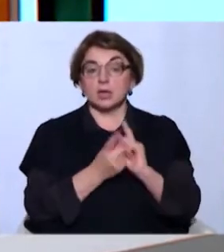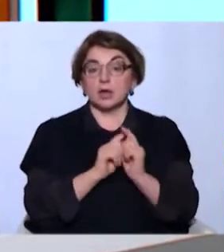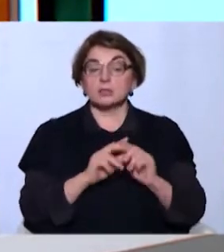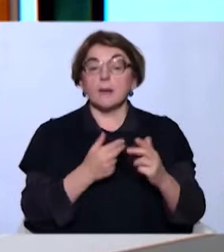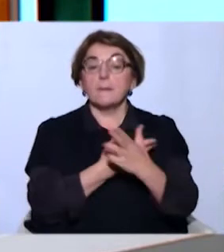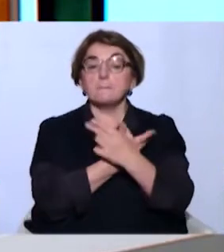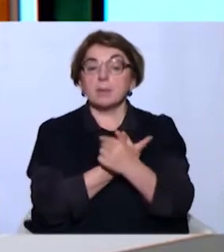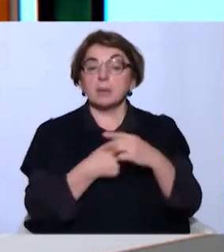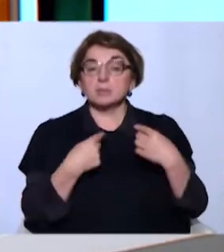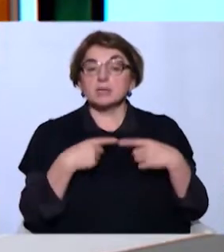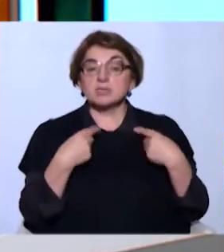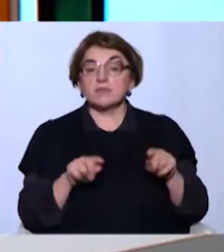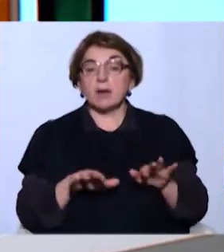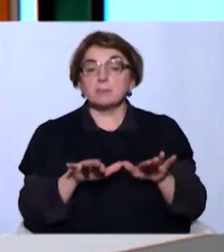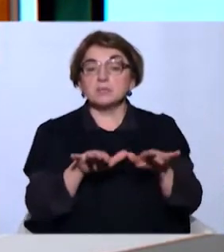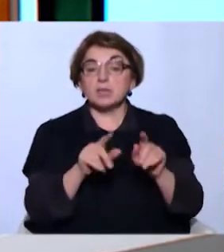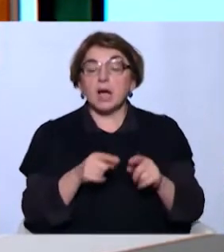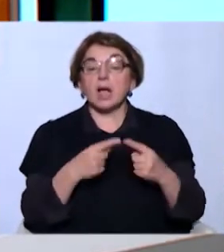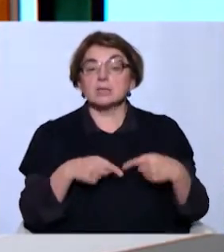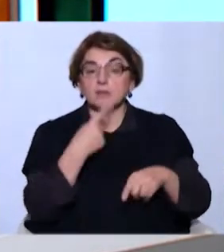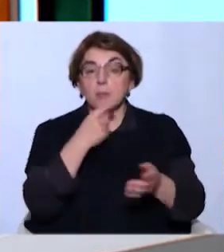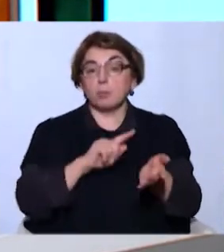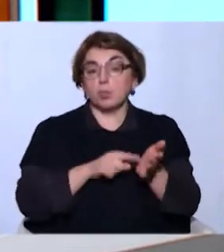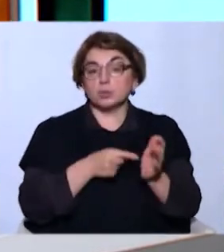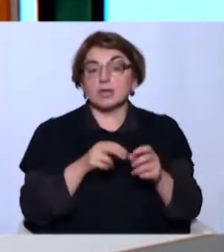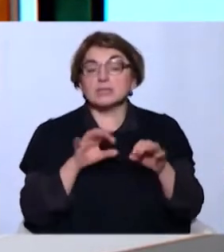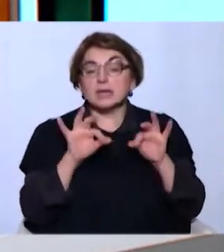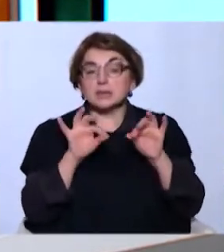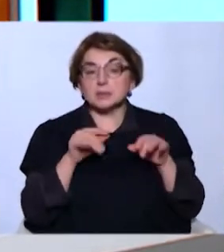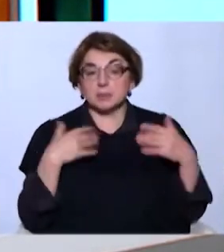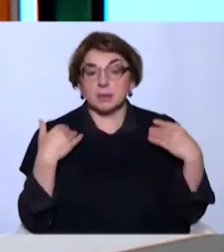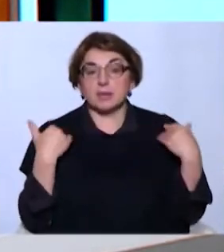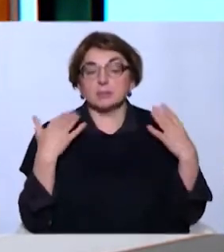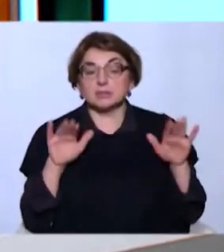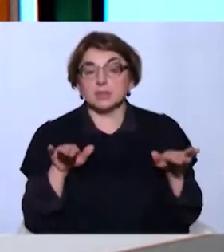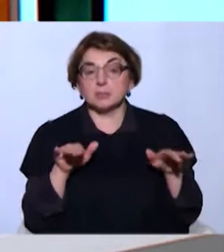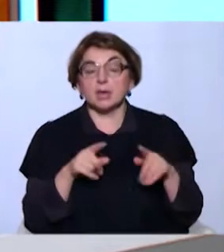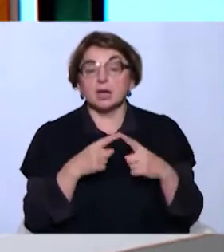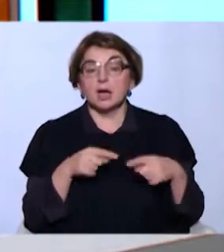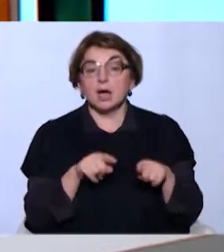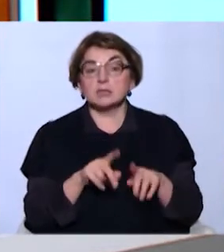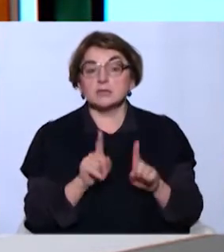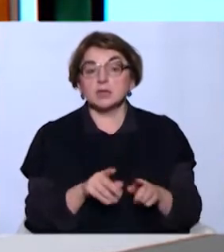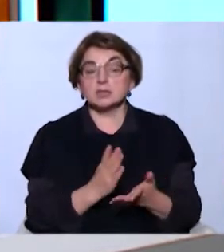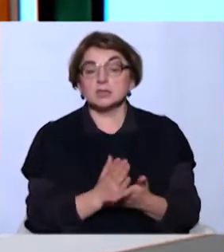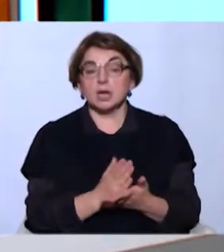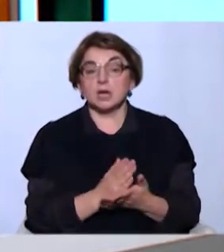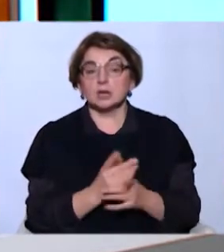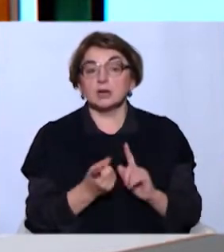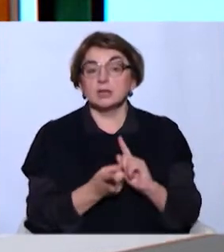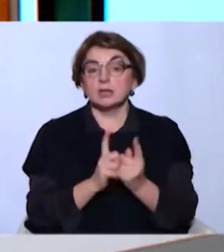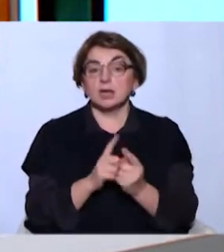გარდა სხვა ზოგიერთ მწერს, როგორიც არის ფუტკარი, ციფრიფანაფთიანები, თარიგი, ესეთი